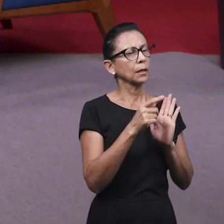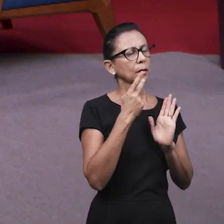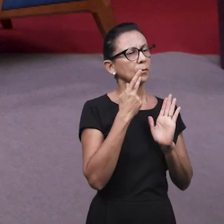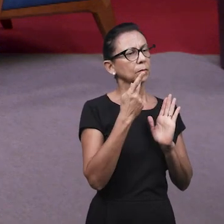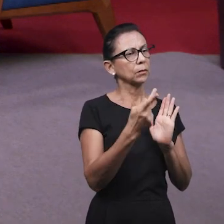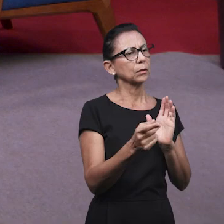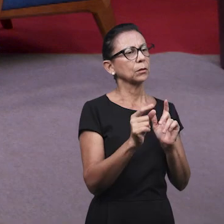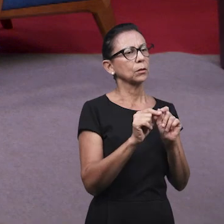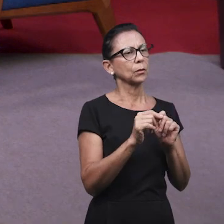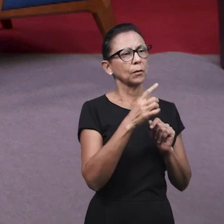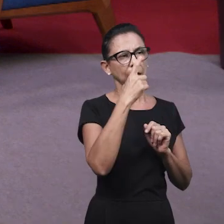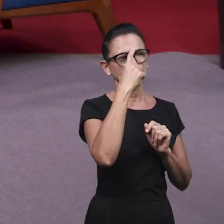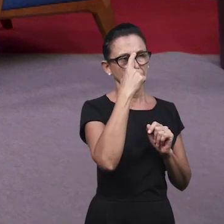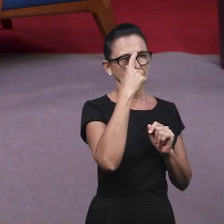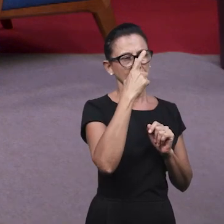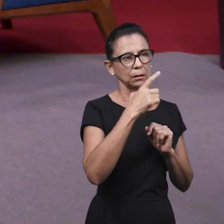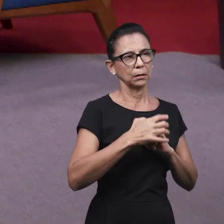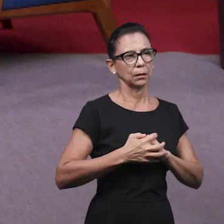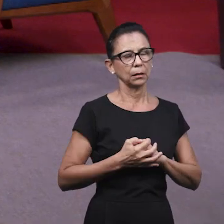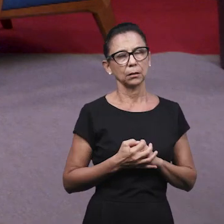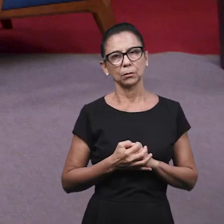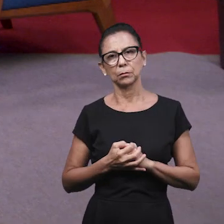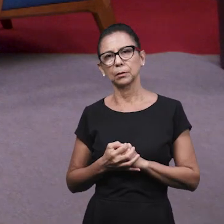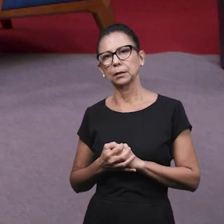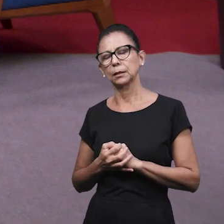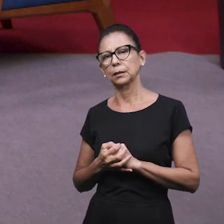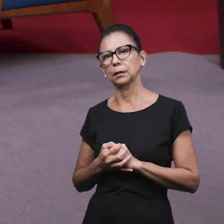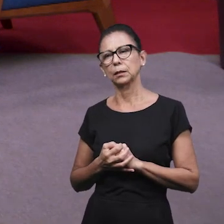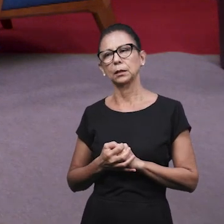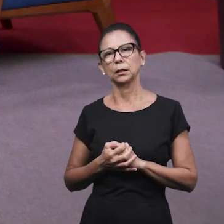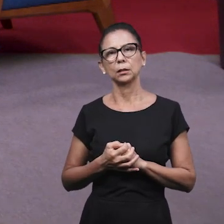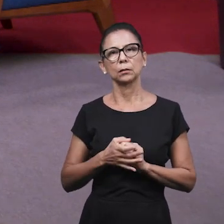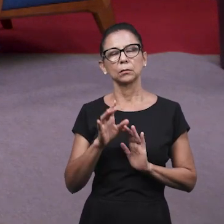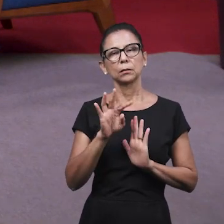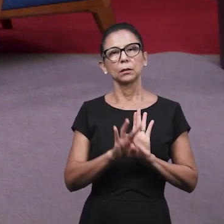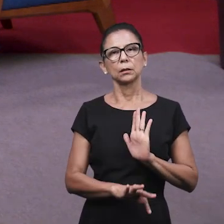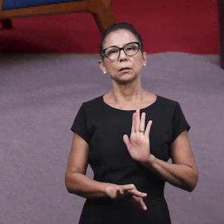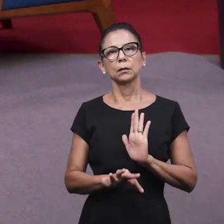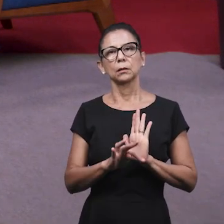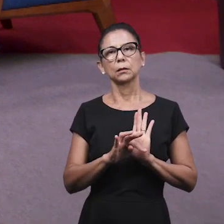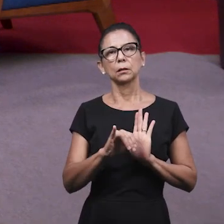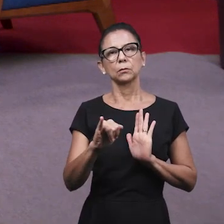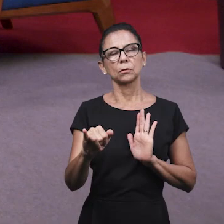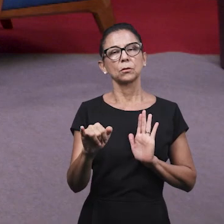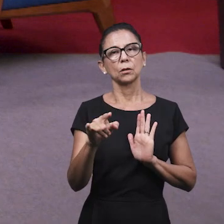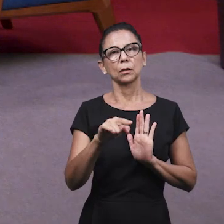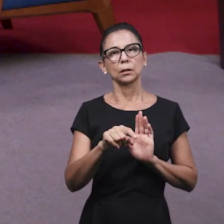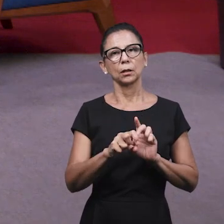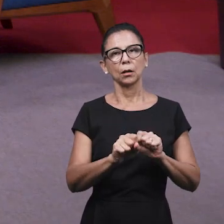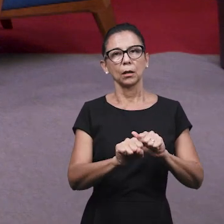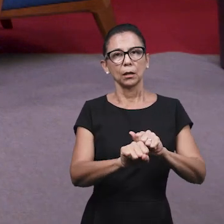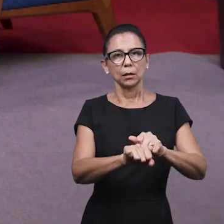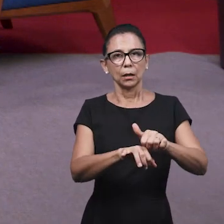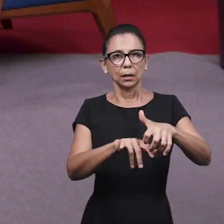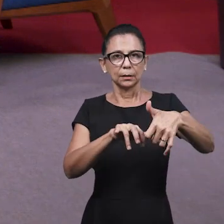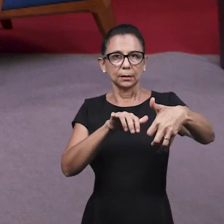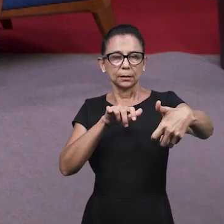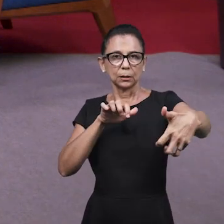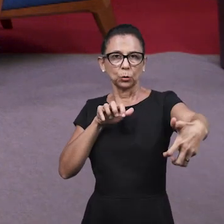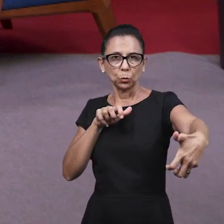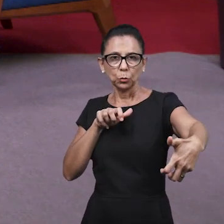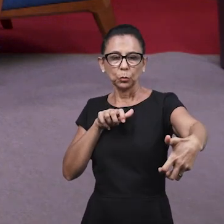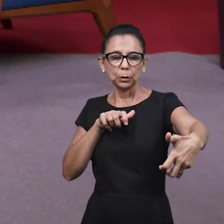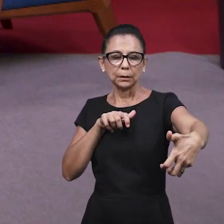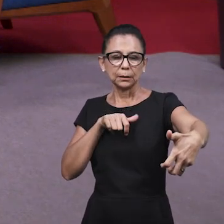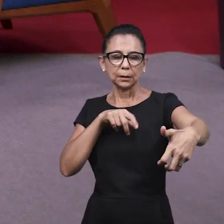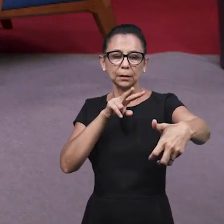avez, vous avez vu euh, donc sur un texte biblique qui dit examinez les